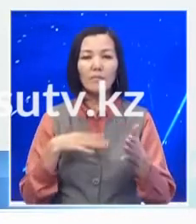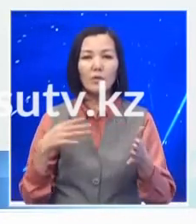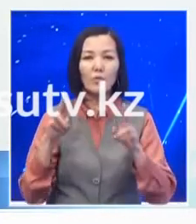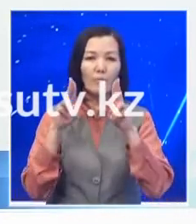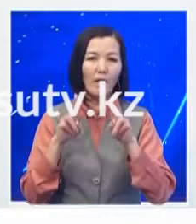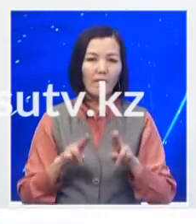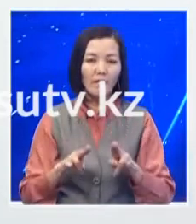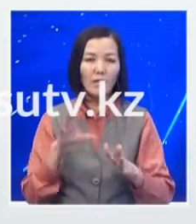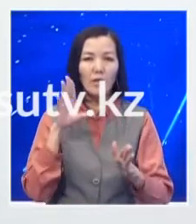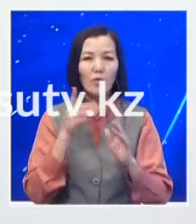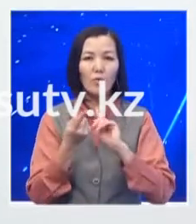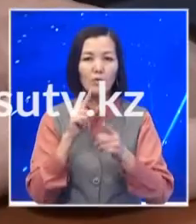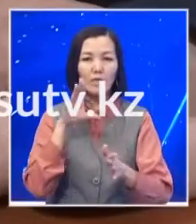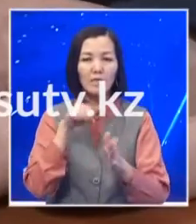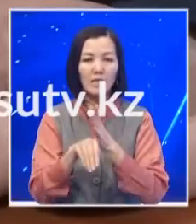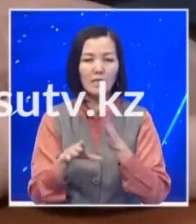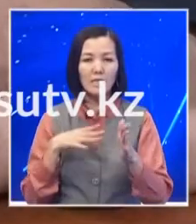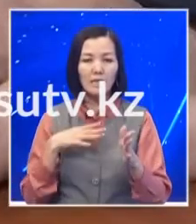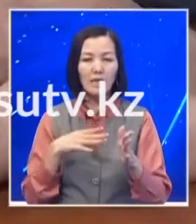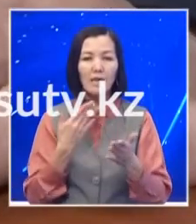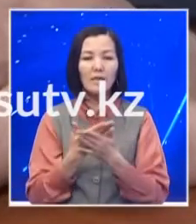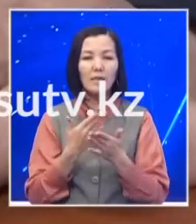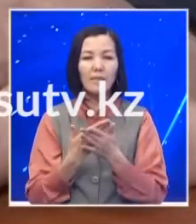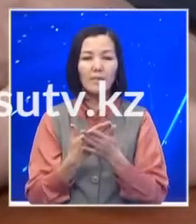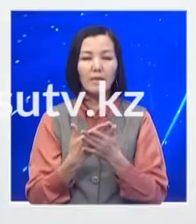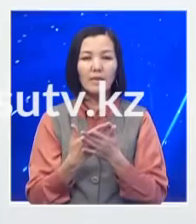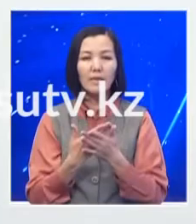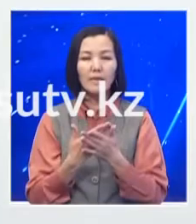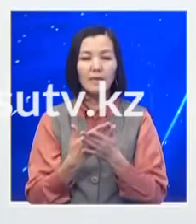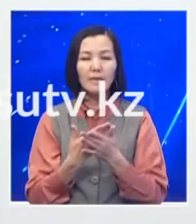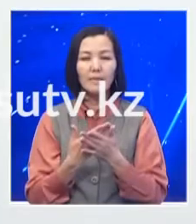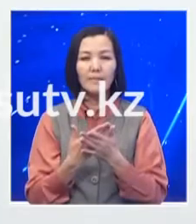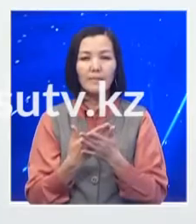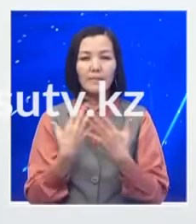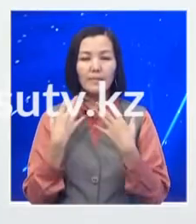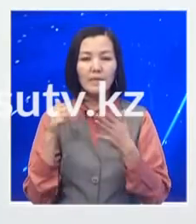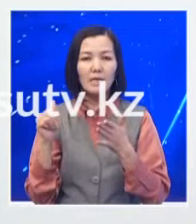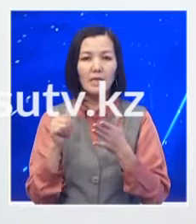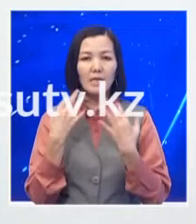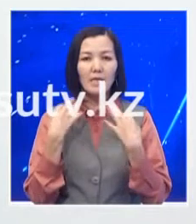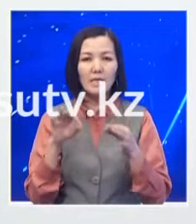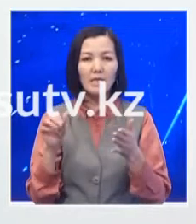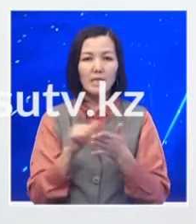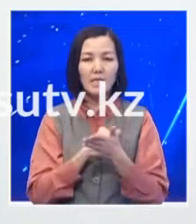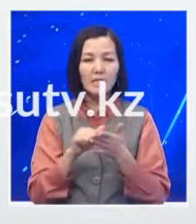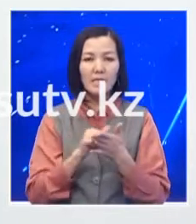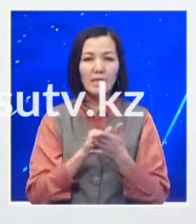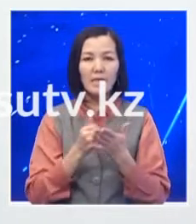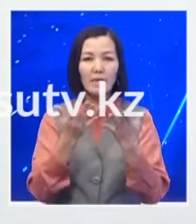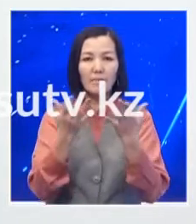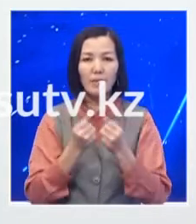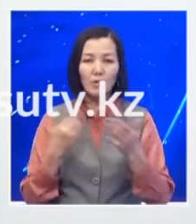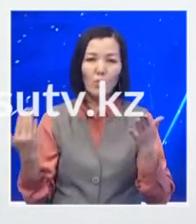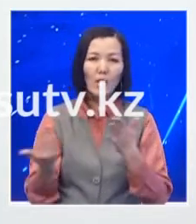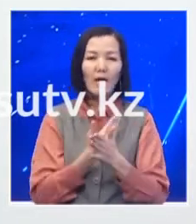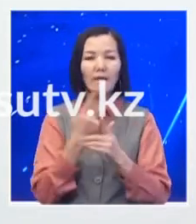қағидаларына өзгерістер енгізілді. Сонымен қатар лицензияны беру, қайта рәсімдеу